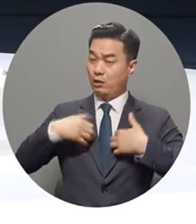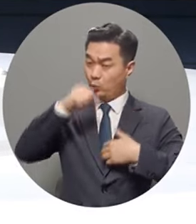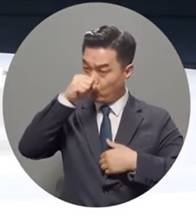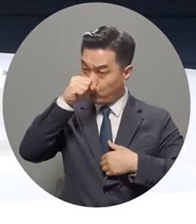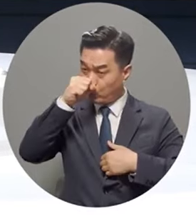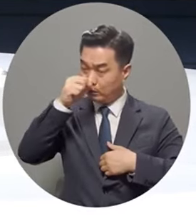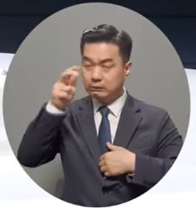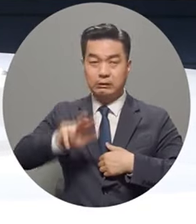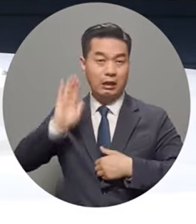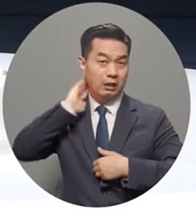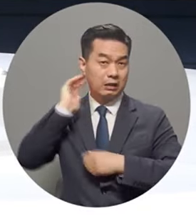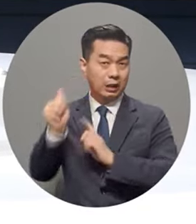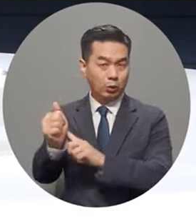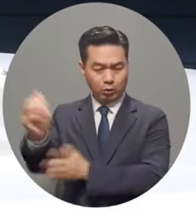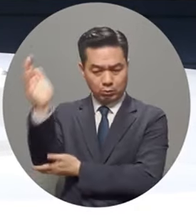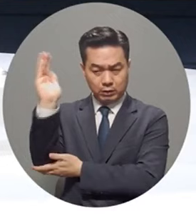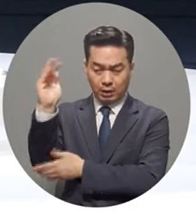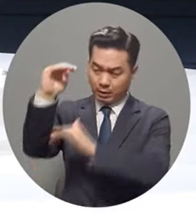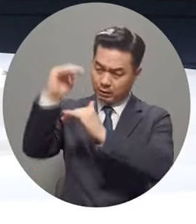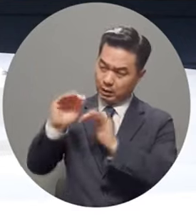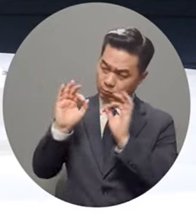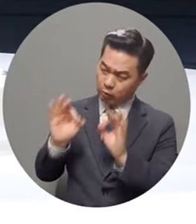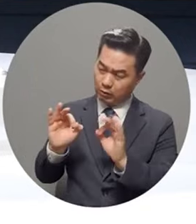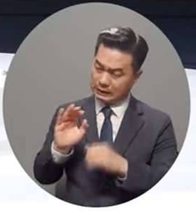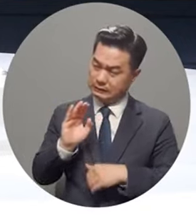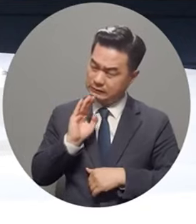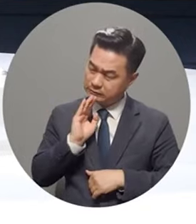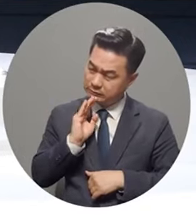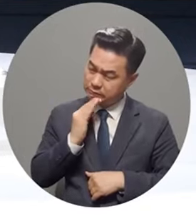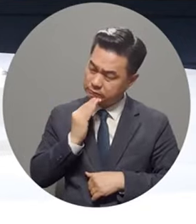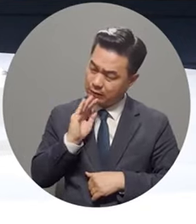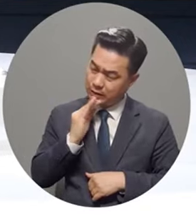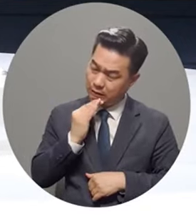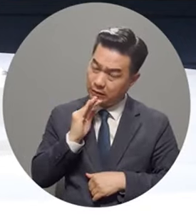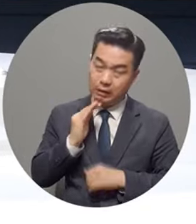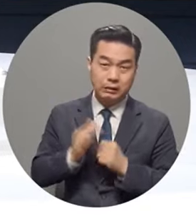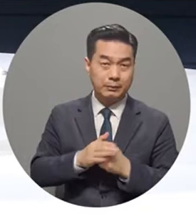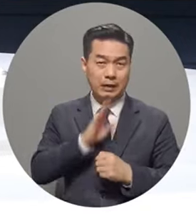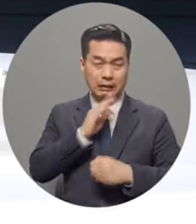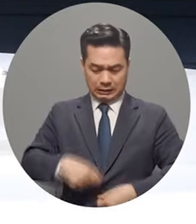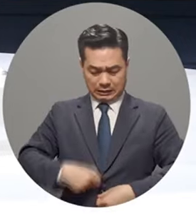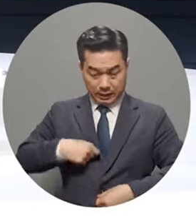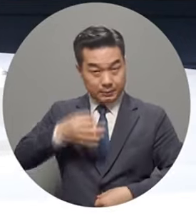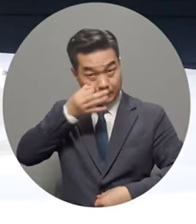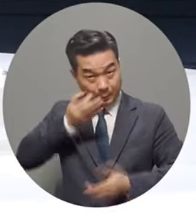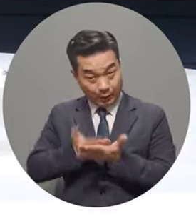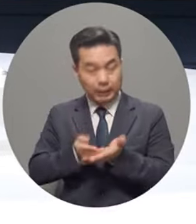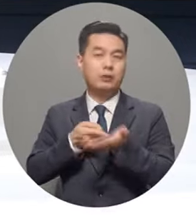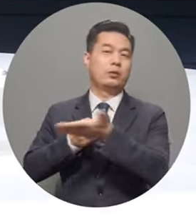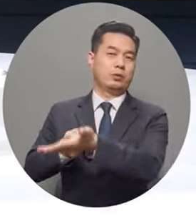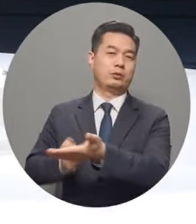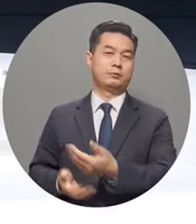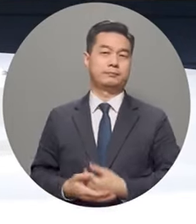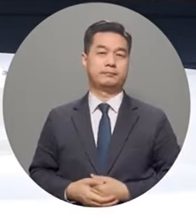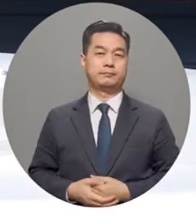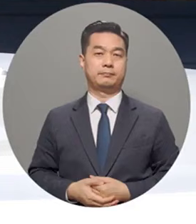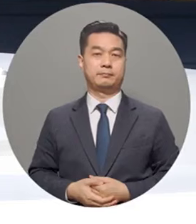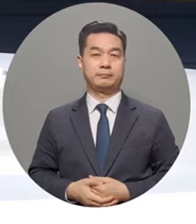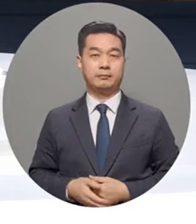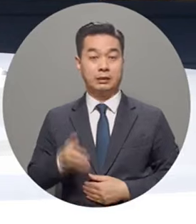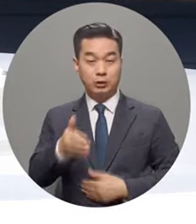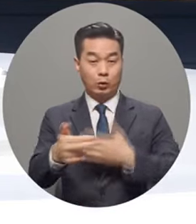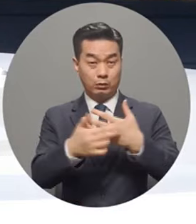일이라면서도 대통령 담화만으론 진위를 파악하기 어렵다며 진정성을 보여달라고 요구했습니다. 당사자인